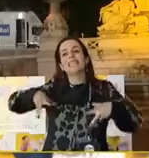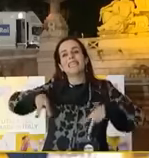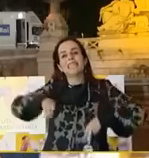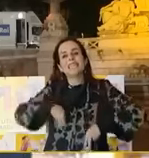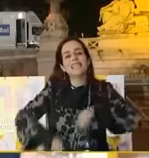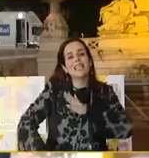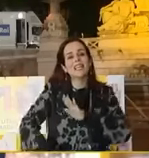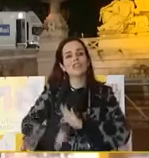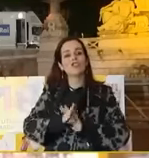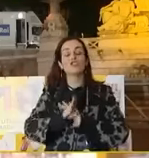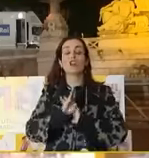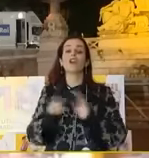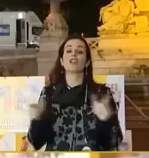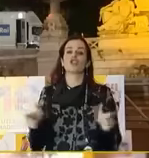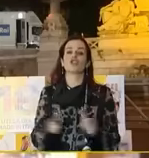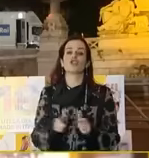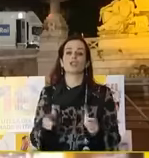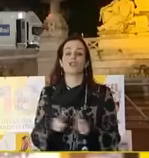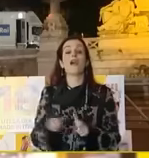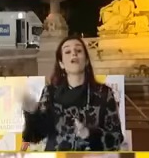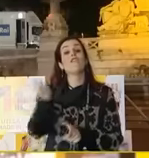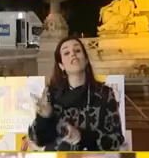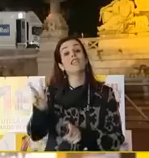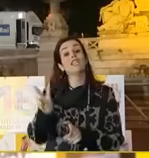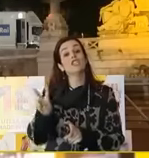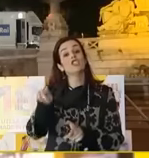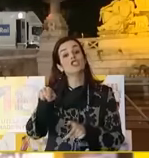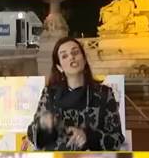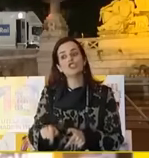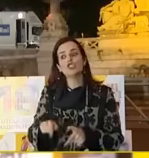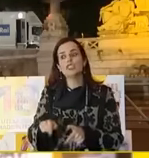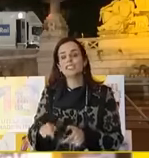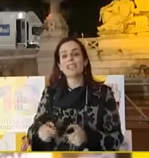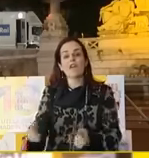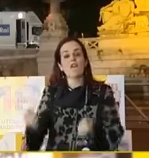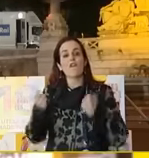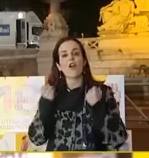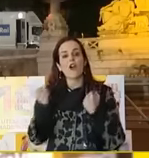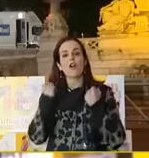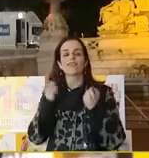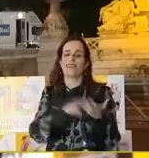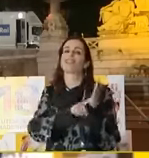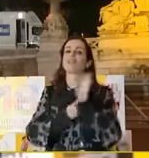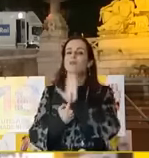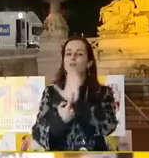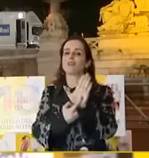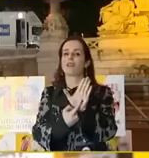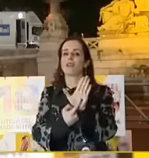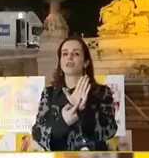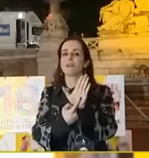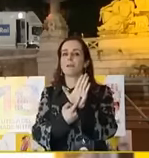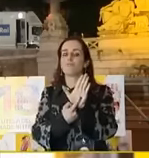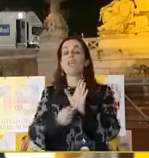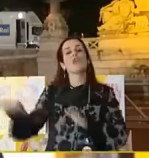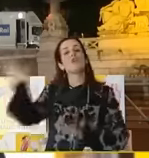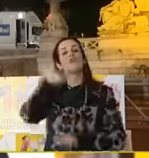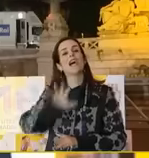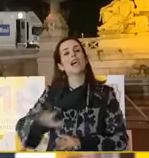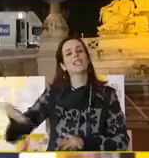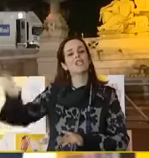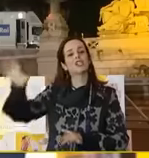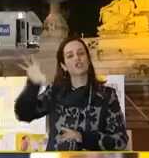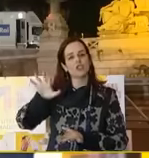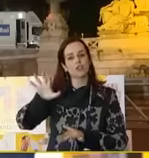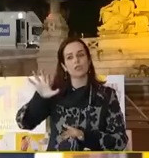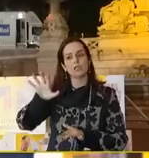come rilanciare questa città. Virginia ha dimostrato tutta la sua forza, e una regione a guida di